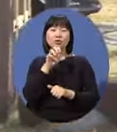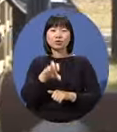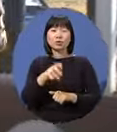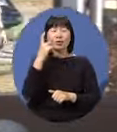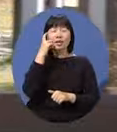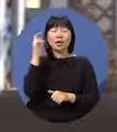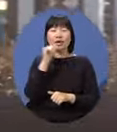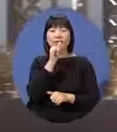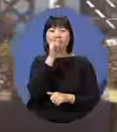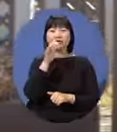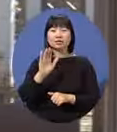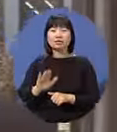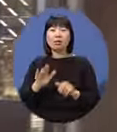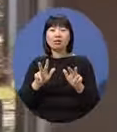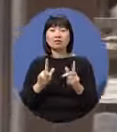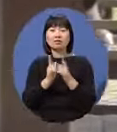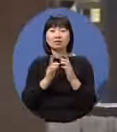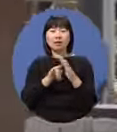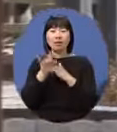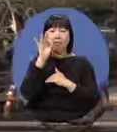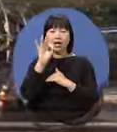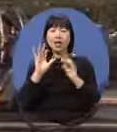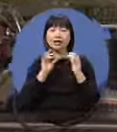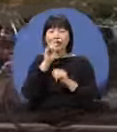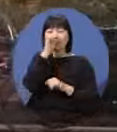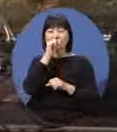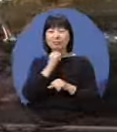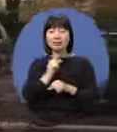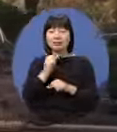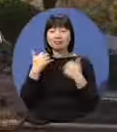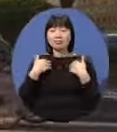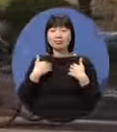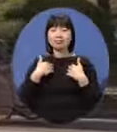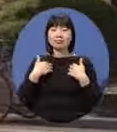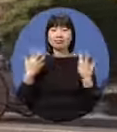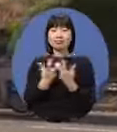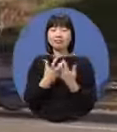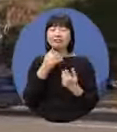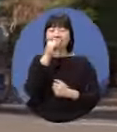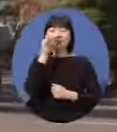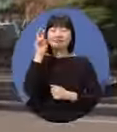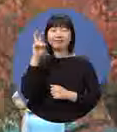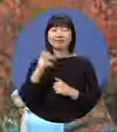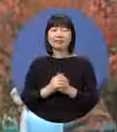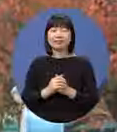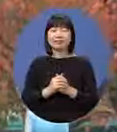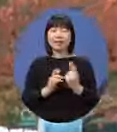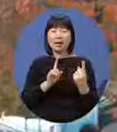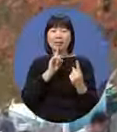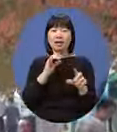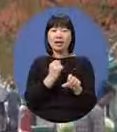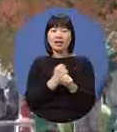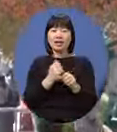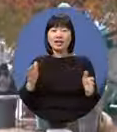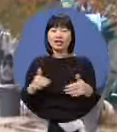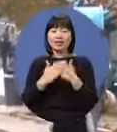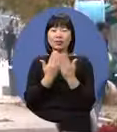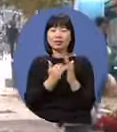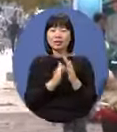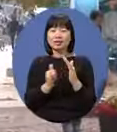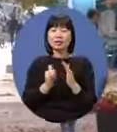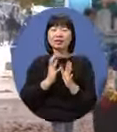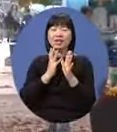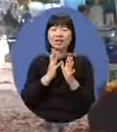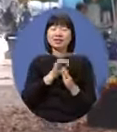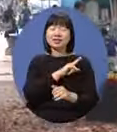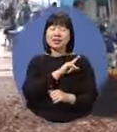곳이라고만 생각했는데 막상 가보니 아이들이 좋아하는 재미난 거리들이 가득하더라고요. 한마디로 가을에 온 가족이 나들이하기